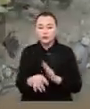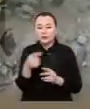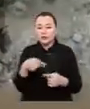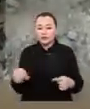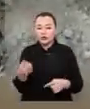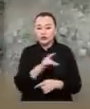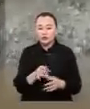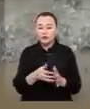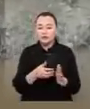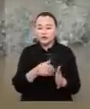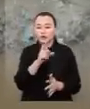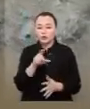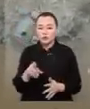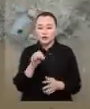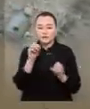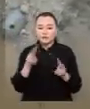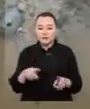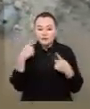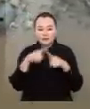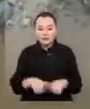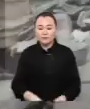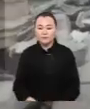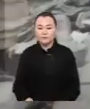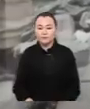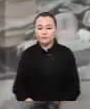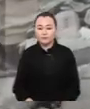районов, нехваткой людей и спецтехники.